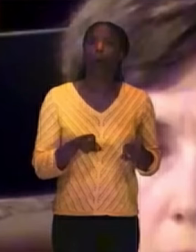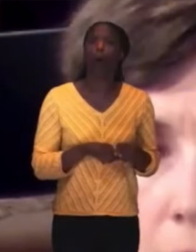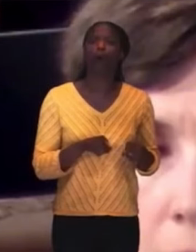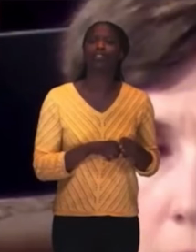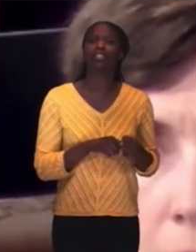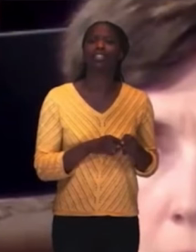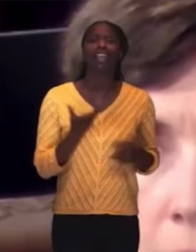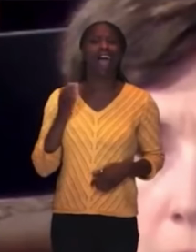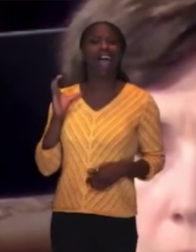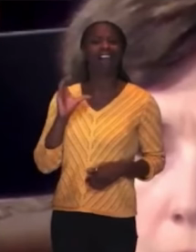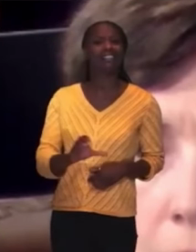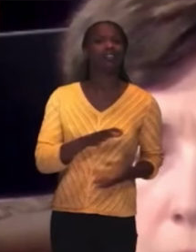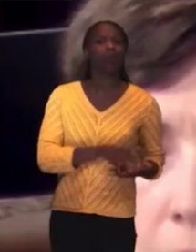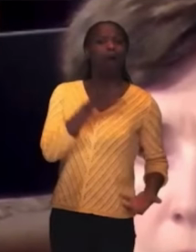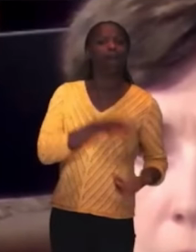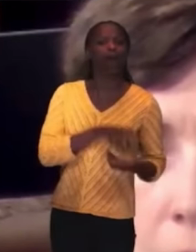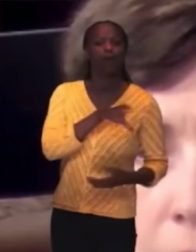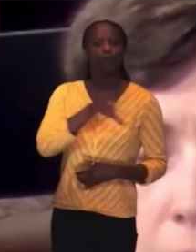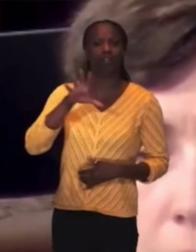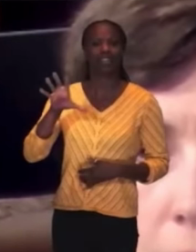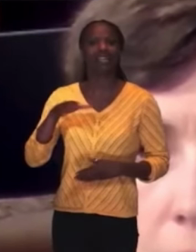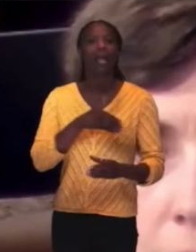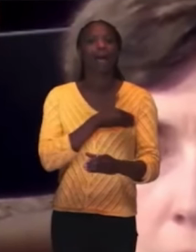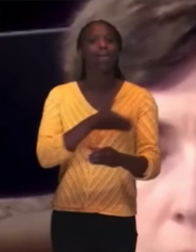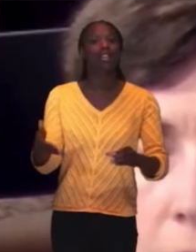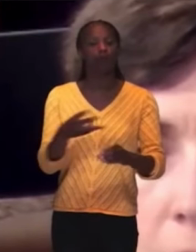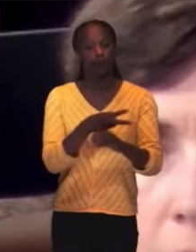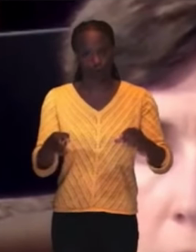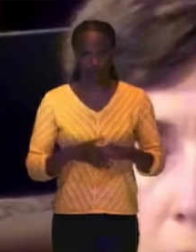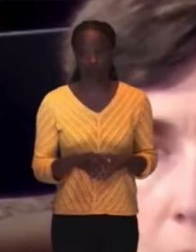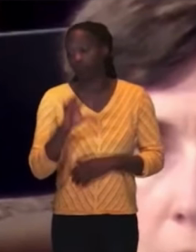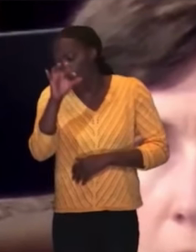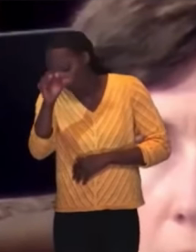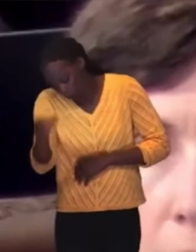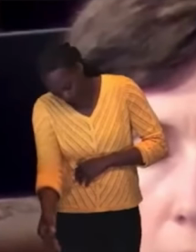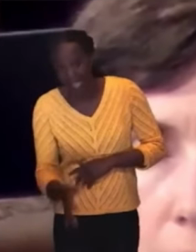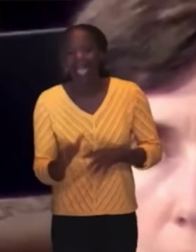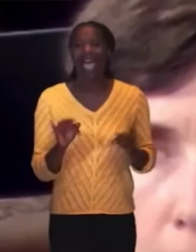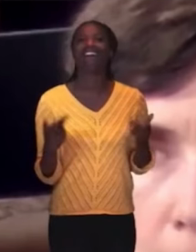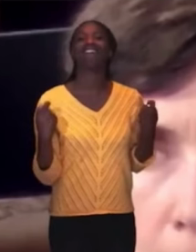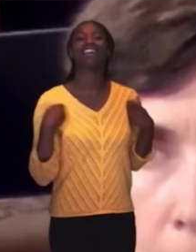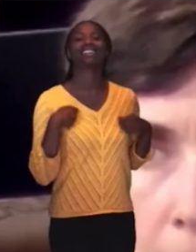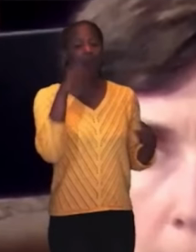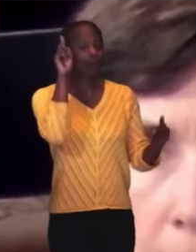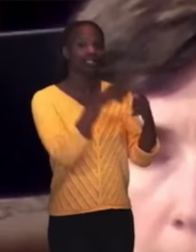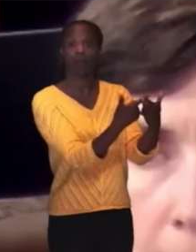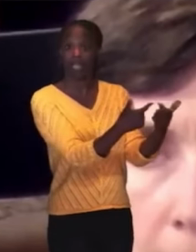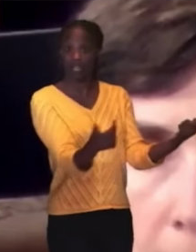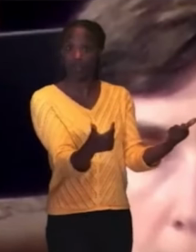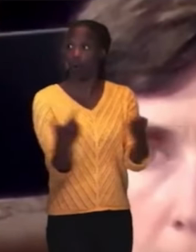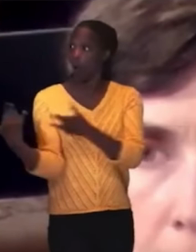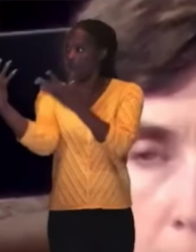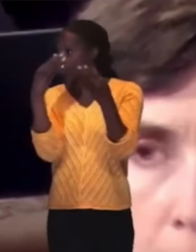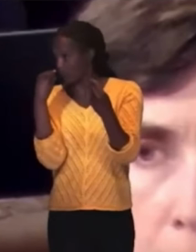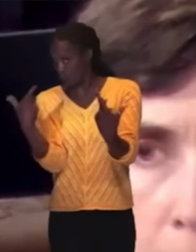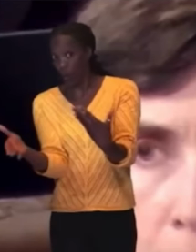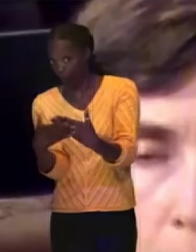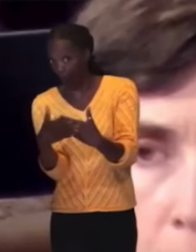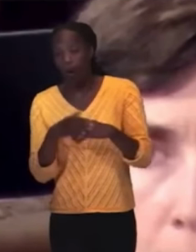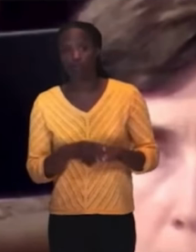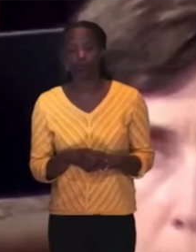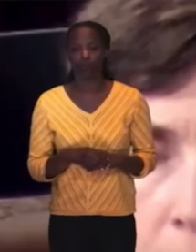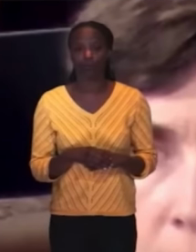105 millions d'euros. Oui, l'augmentation par rapport à l'an dernier sur les dépenses dites d'équipement, et je vous rejoins sur votre chiffre, un peu plus de 104 millions d'euros, les